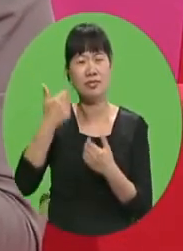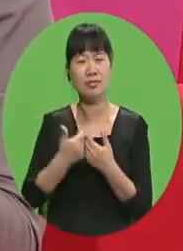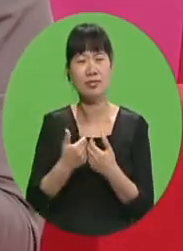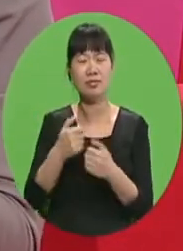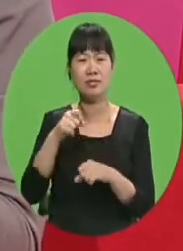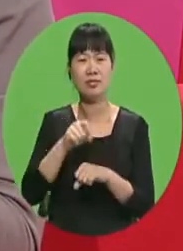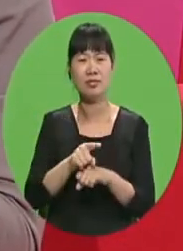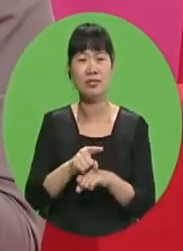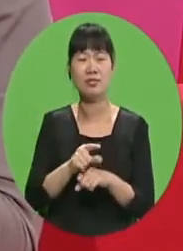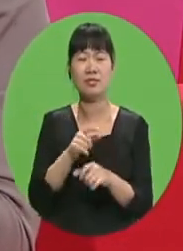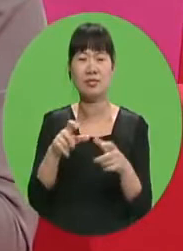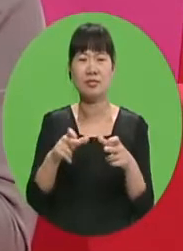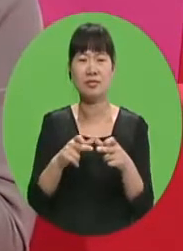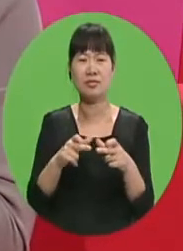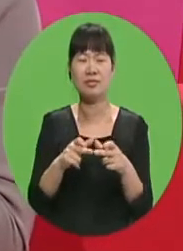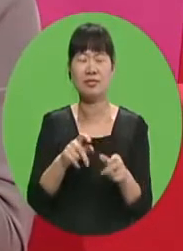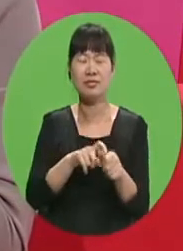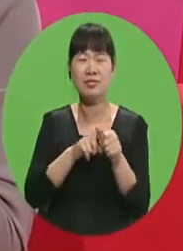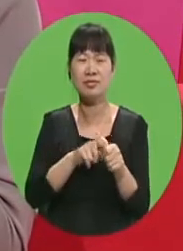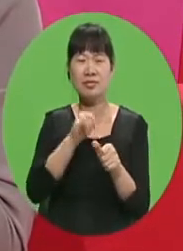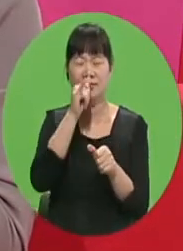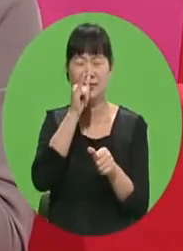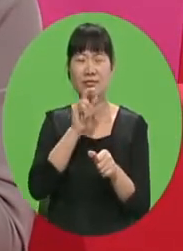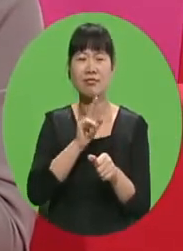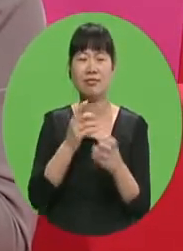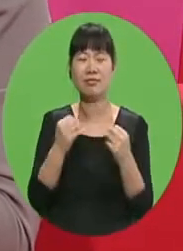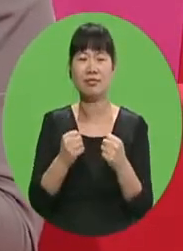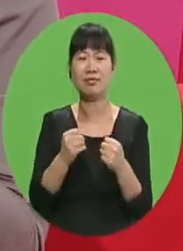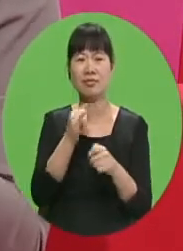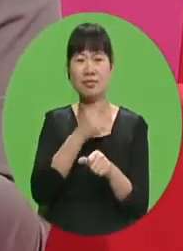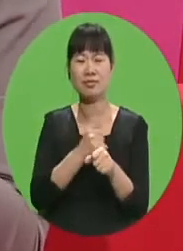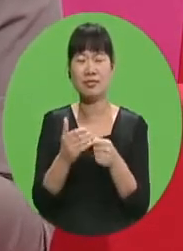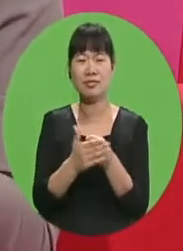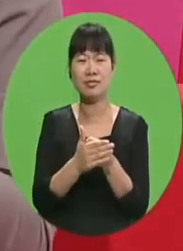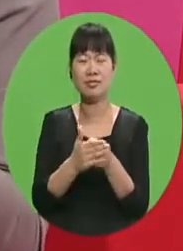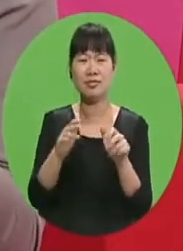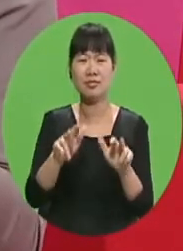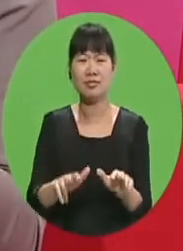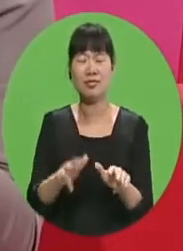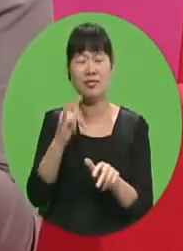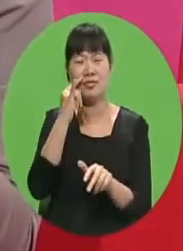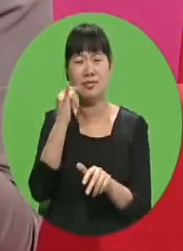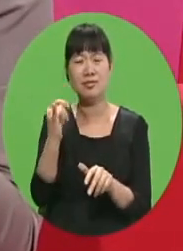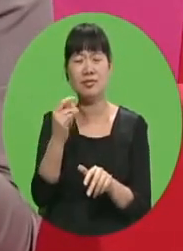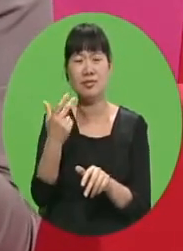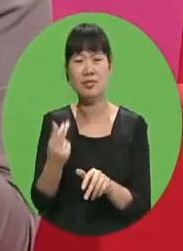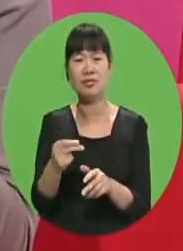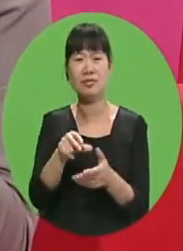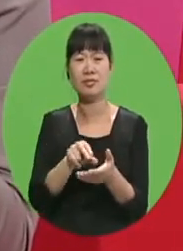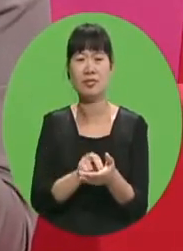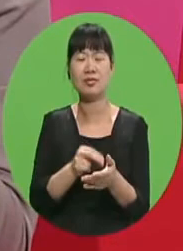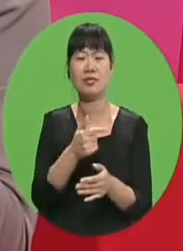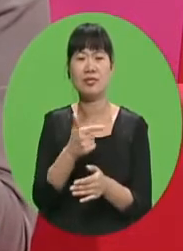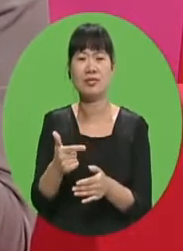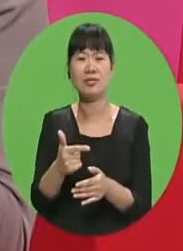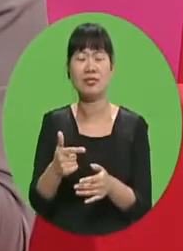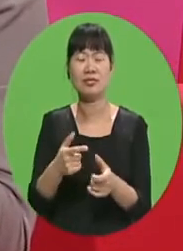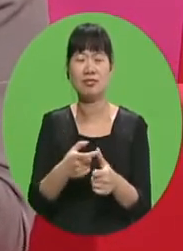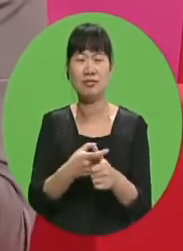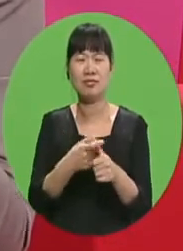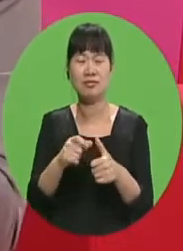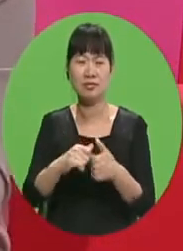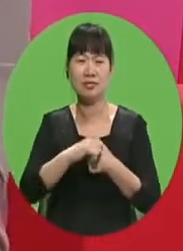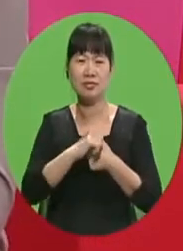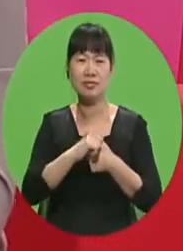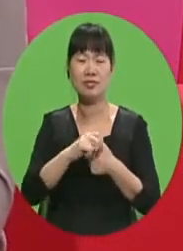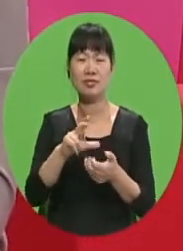장애, 떼쟁이 이런 걸로 좀 크게 될 네. 가능성이 많아요. 그래서 이 엄마랑 이 똥이라는 문제는 아이들이 굉장히 이제 씨름거리인데